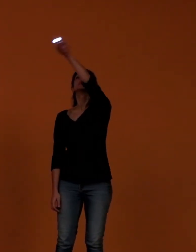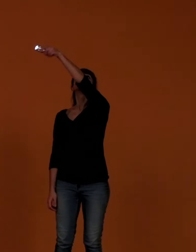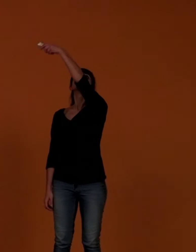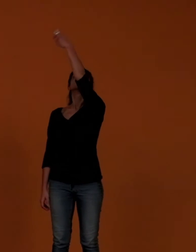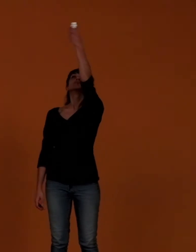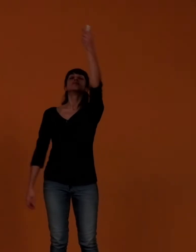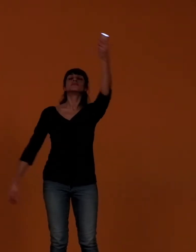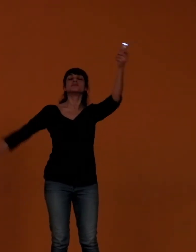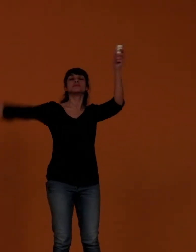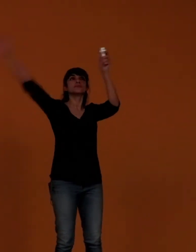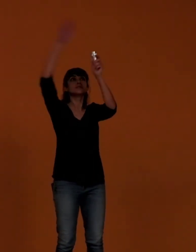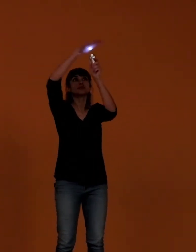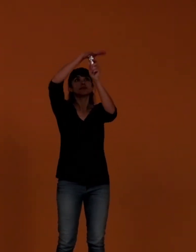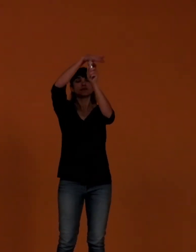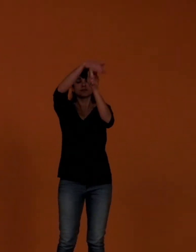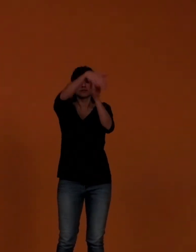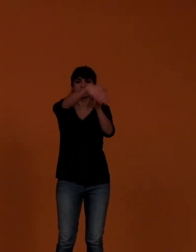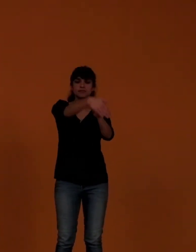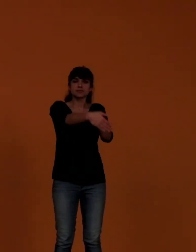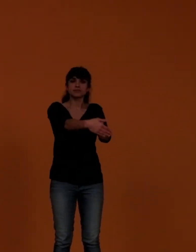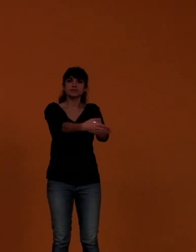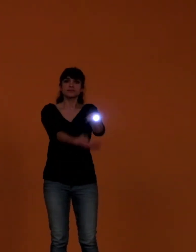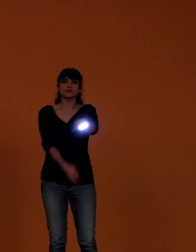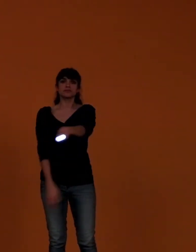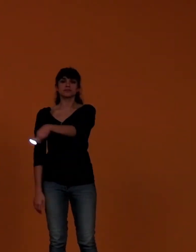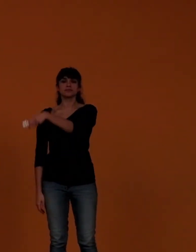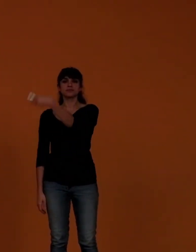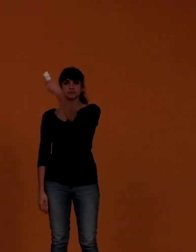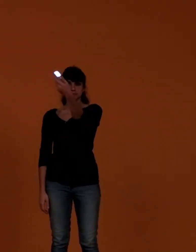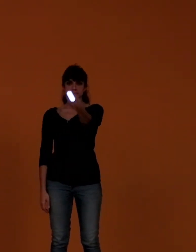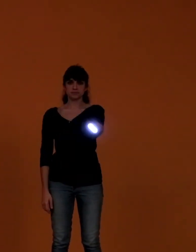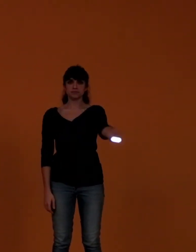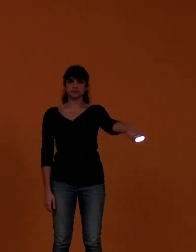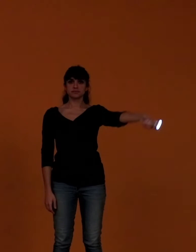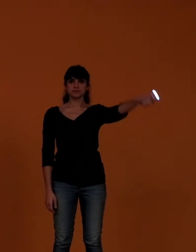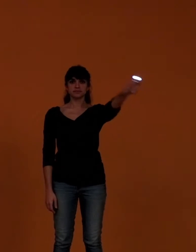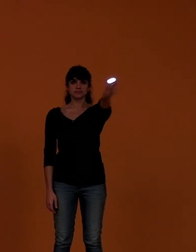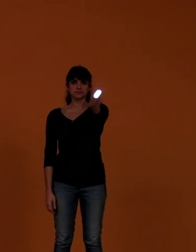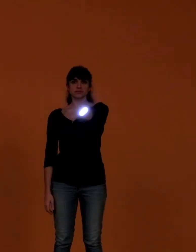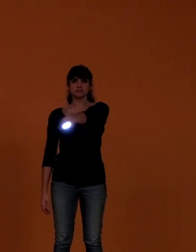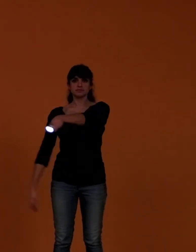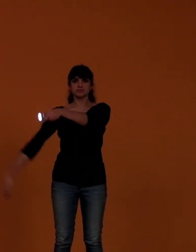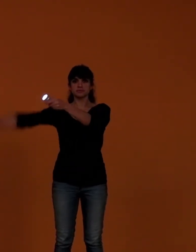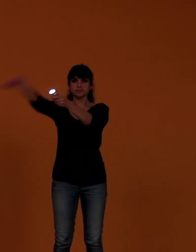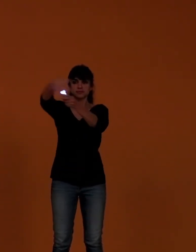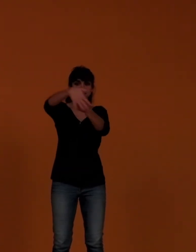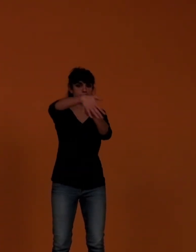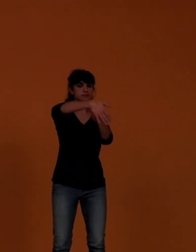més que mai. Bona nit, ja és l'hora d'anar a dormir.